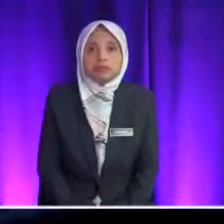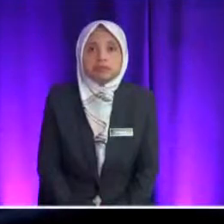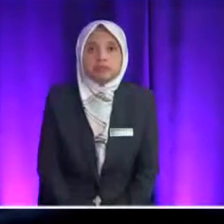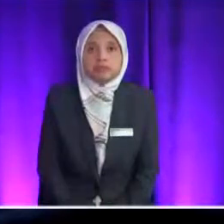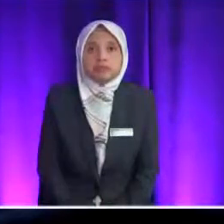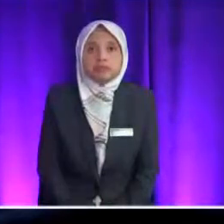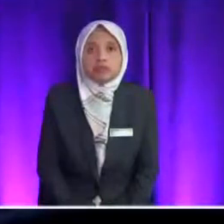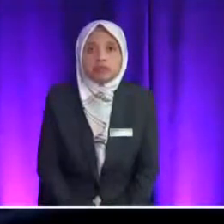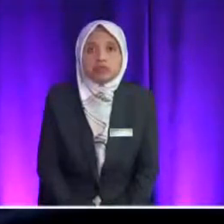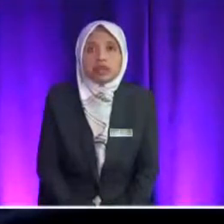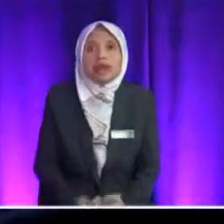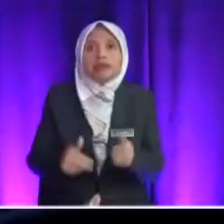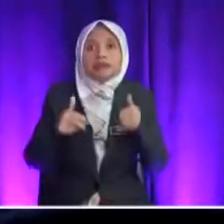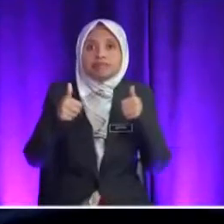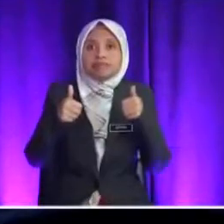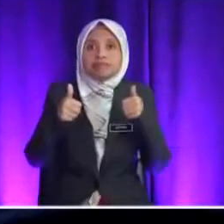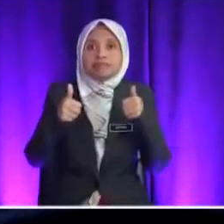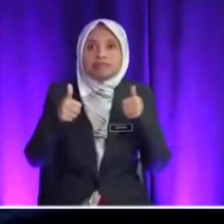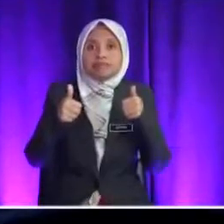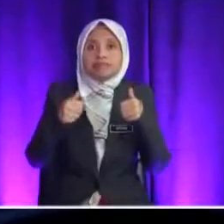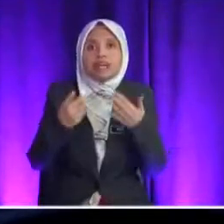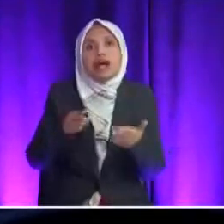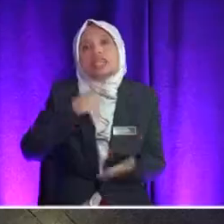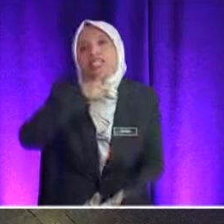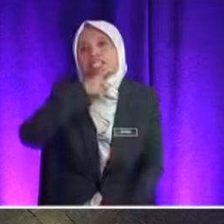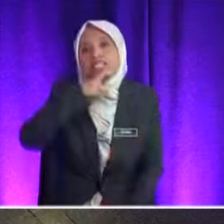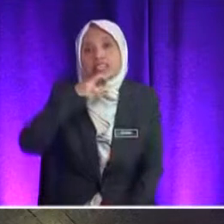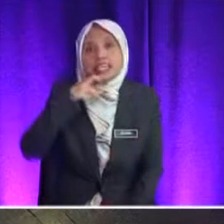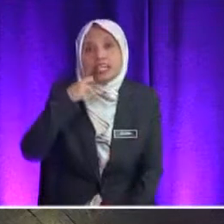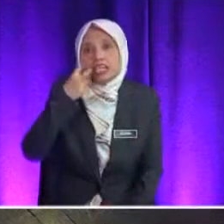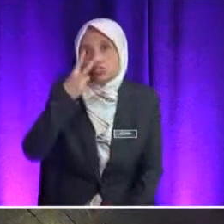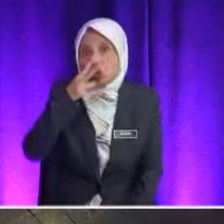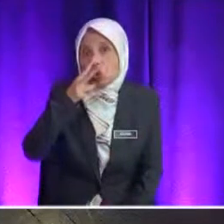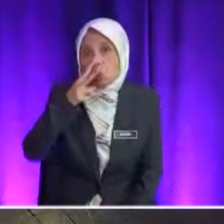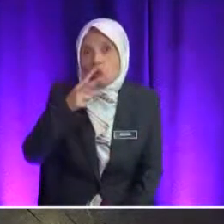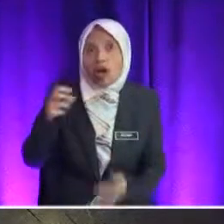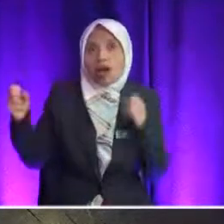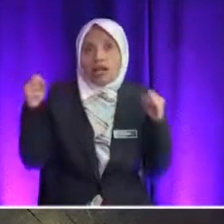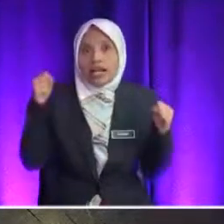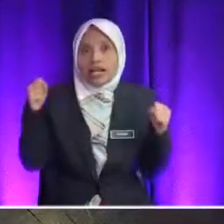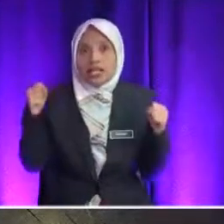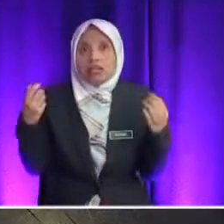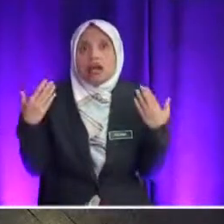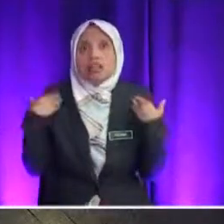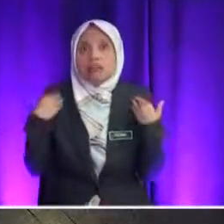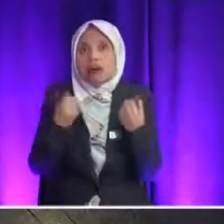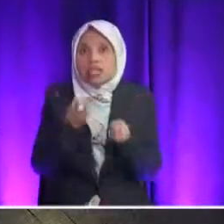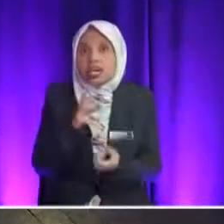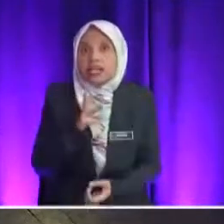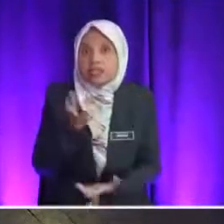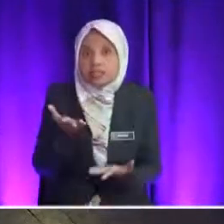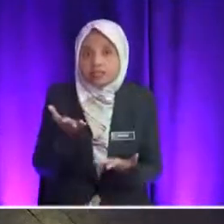Hai hatiku kepada bersih udah kirimin gue tinggal gak kayak gitu rada Ayo banyak sangat lekat pada akhirnya banyak